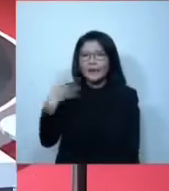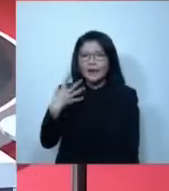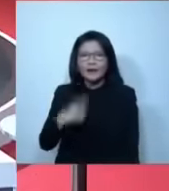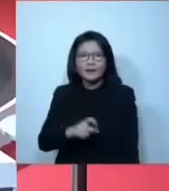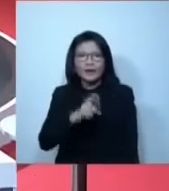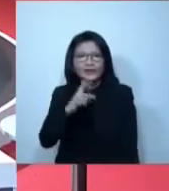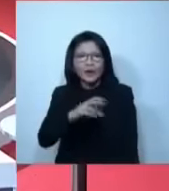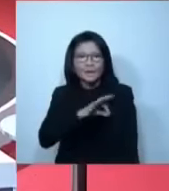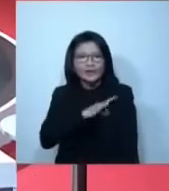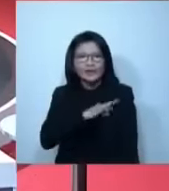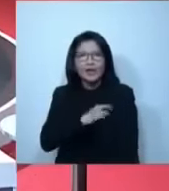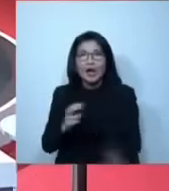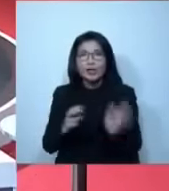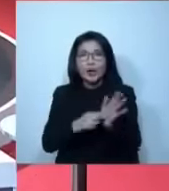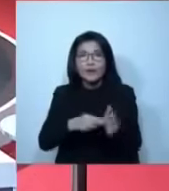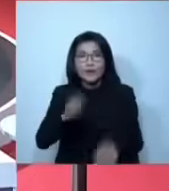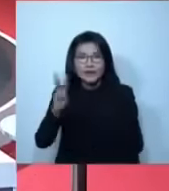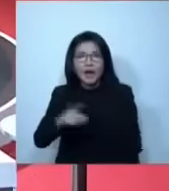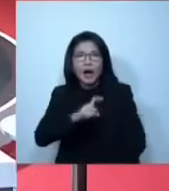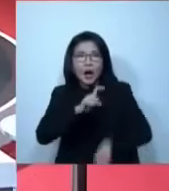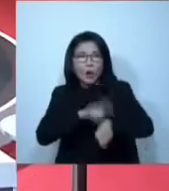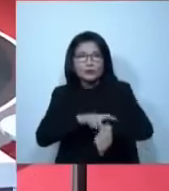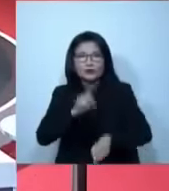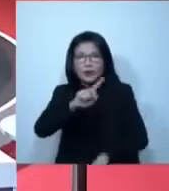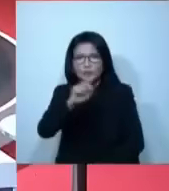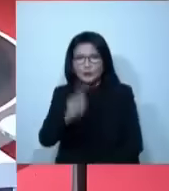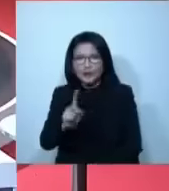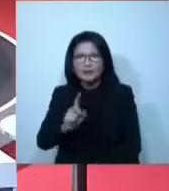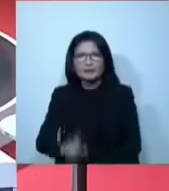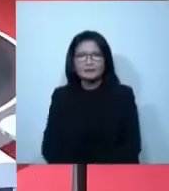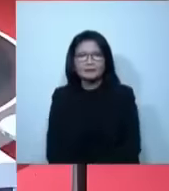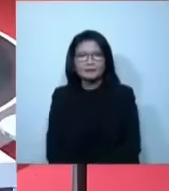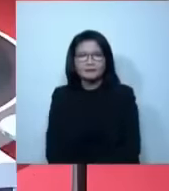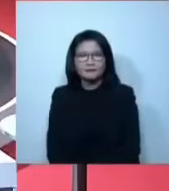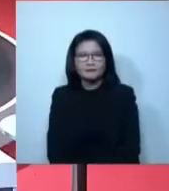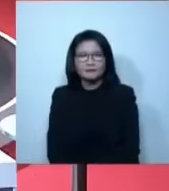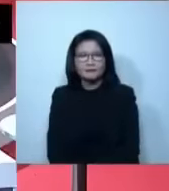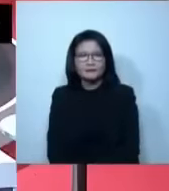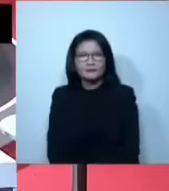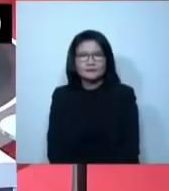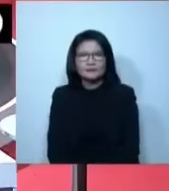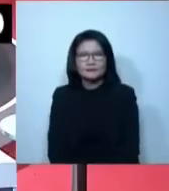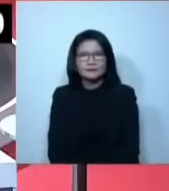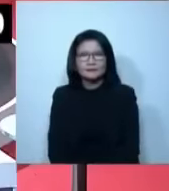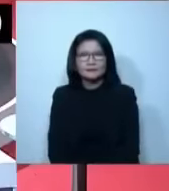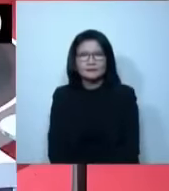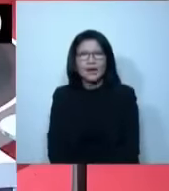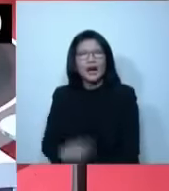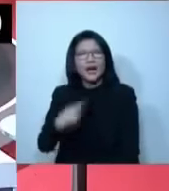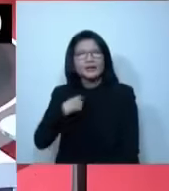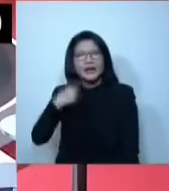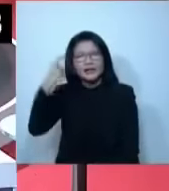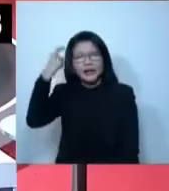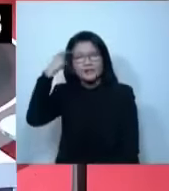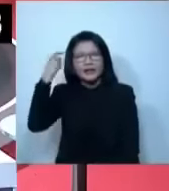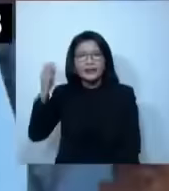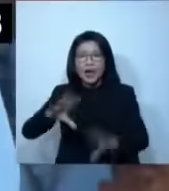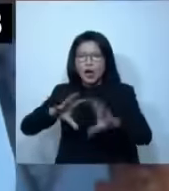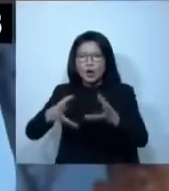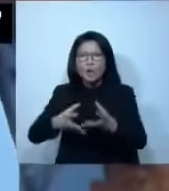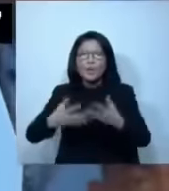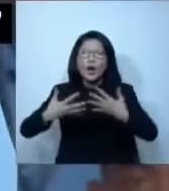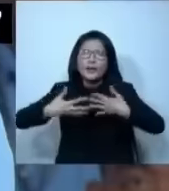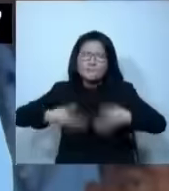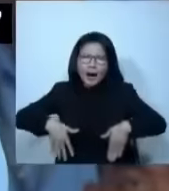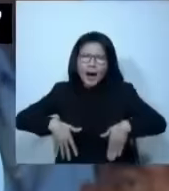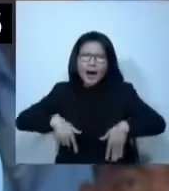calon presiden nomor urut 3. Waktunya 1 menit dari sekarang. Menurut pandangan saya, kelompok